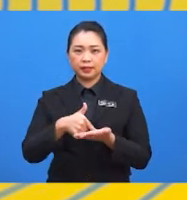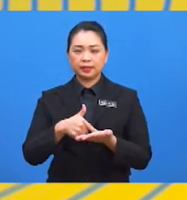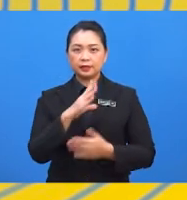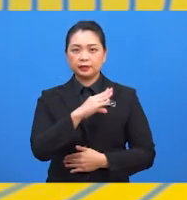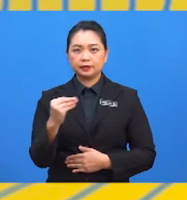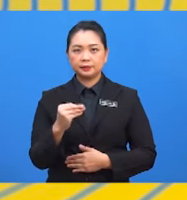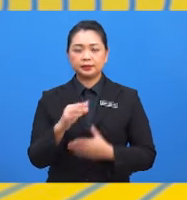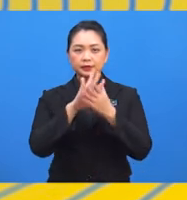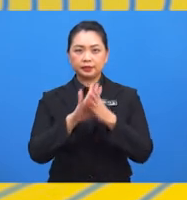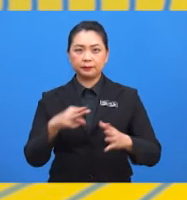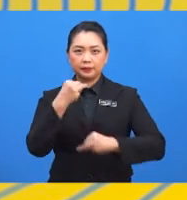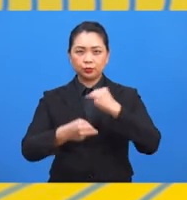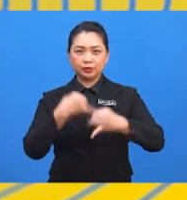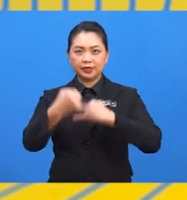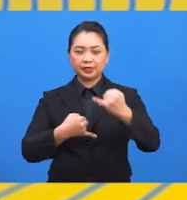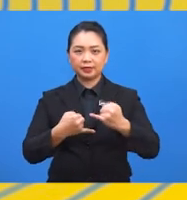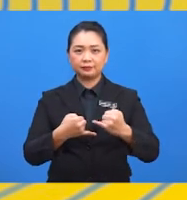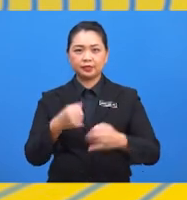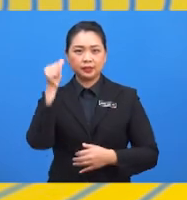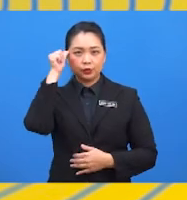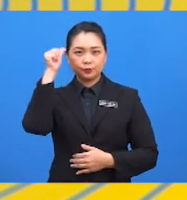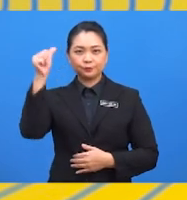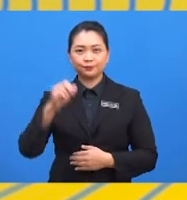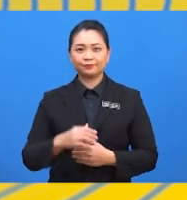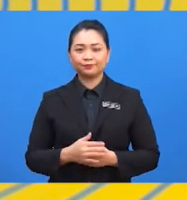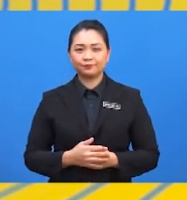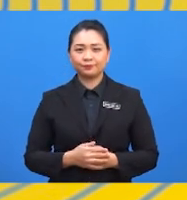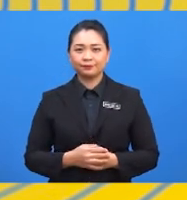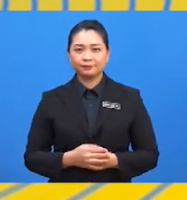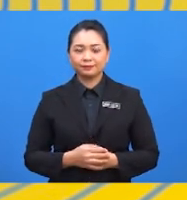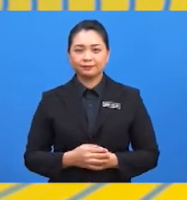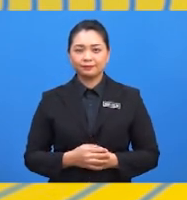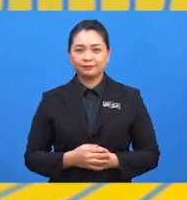kita berjumpa lagi dan selamat maju jaya. Assalamualaikum.